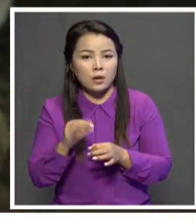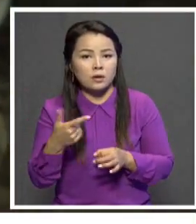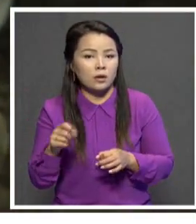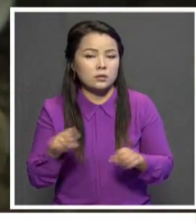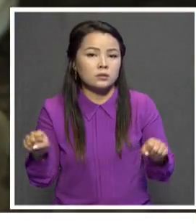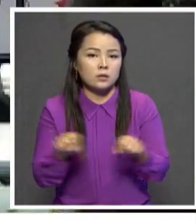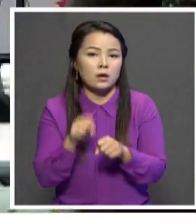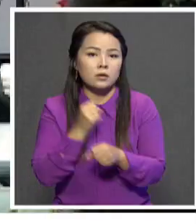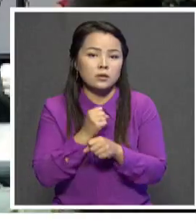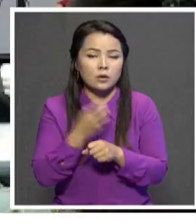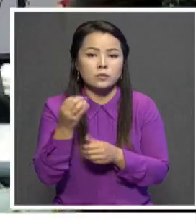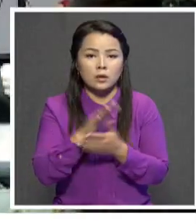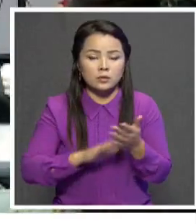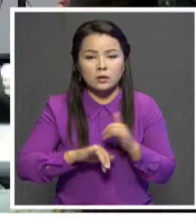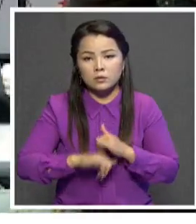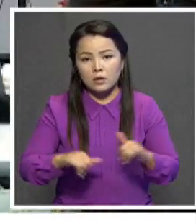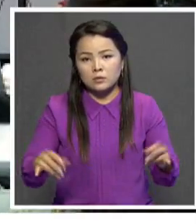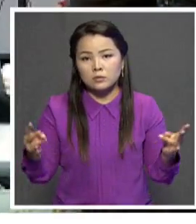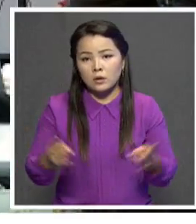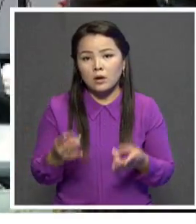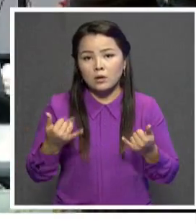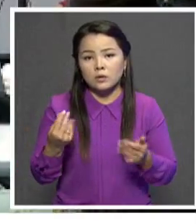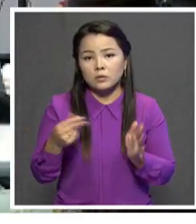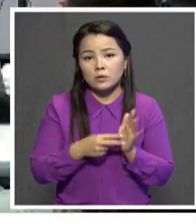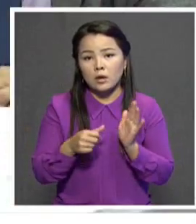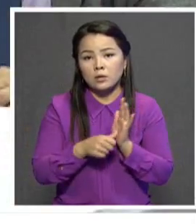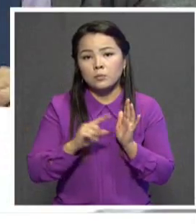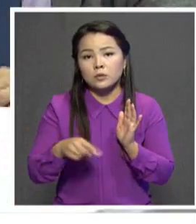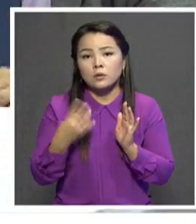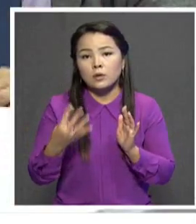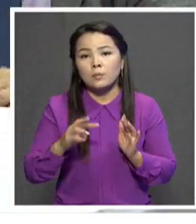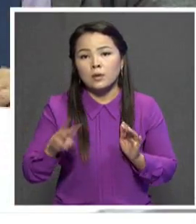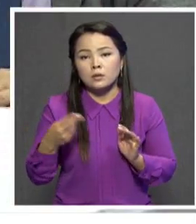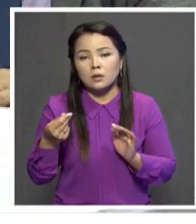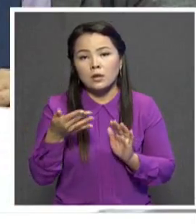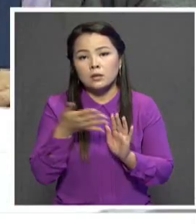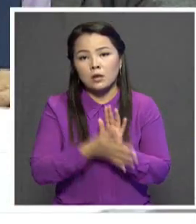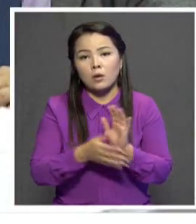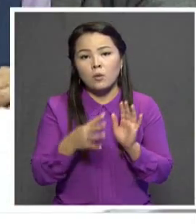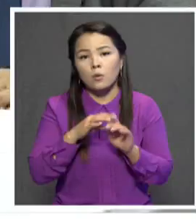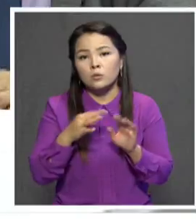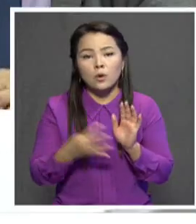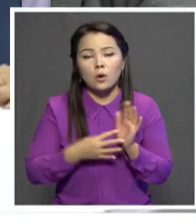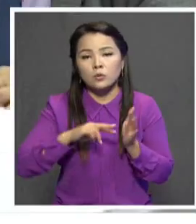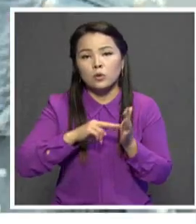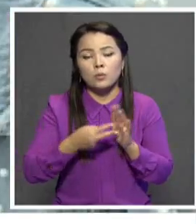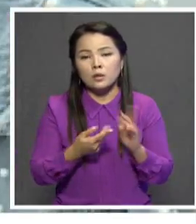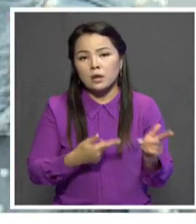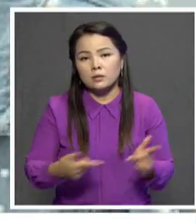тарту жұмыстары одан әрі жалғаса бермек. Бұл үшін құны 6,14 миллиард теңге болатын 19 жоба